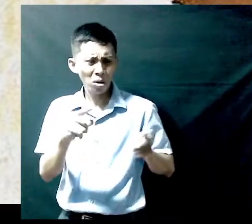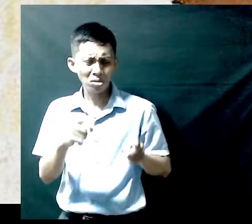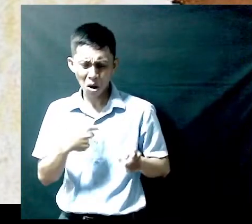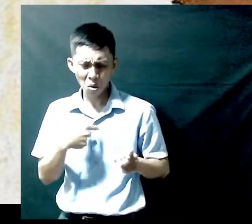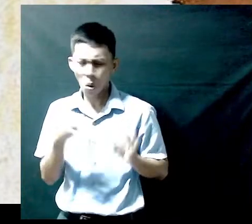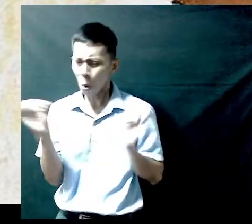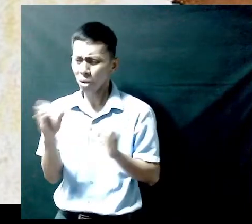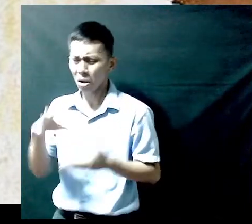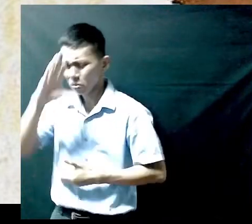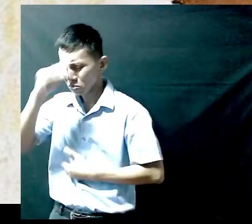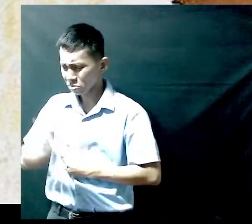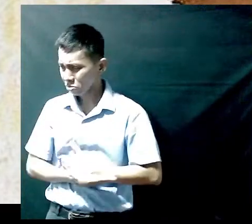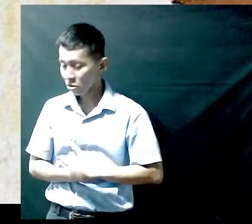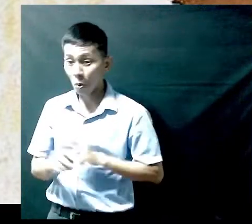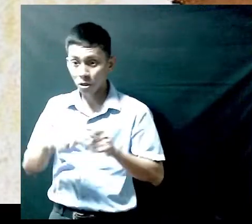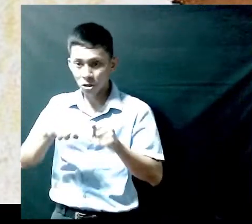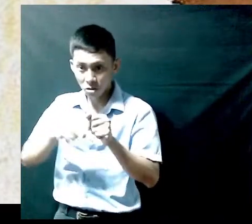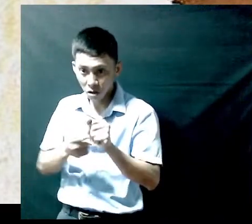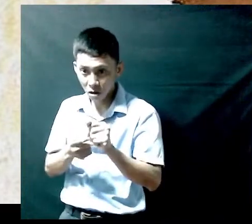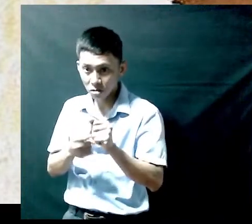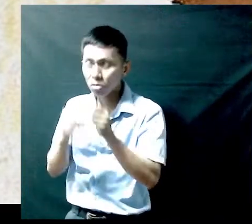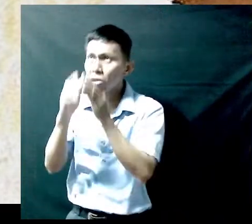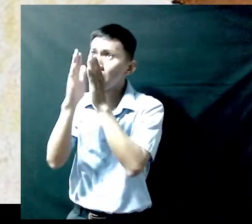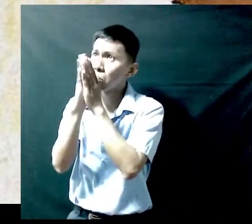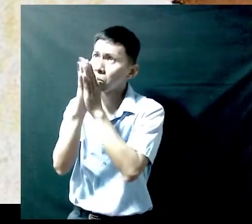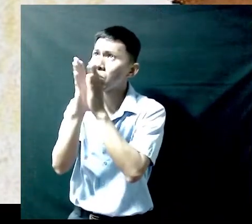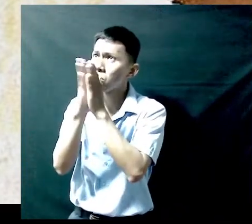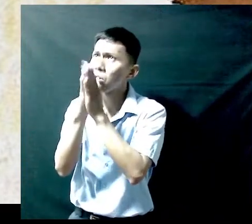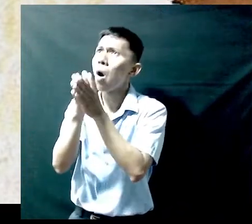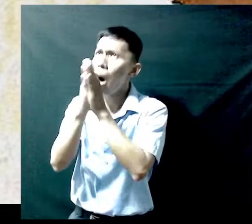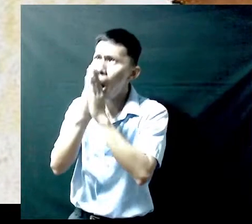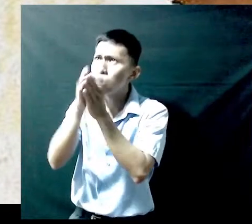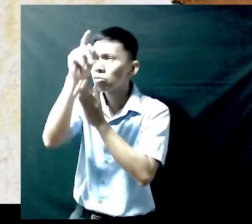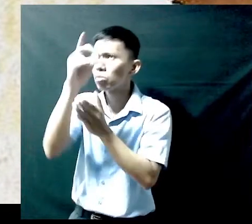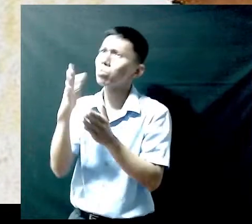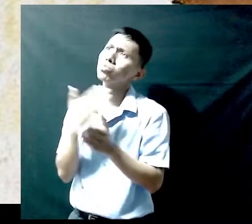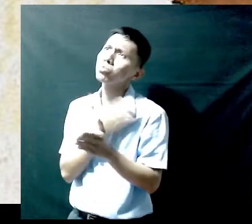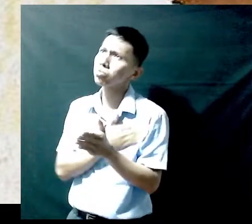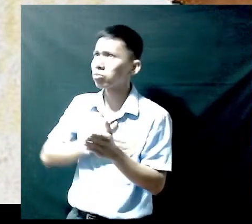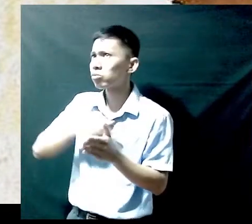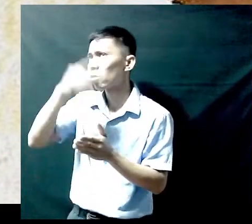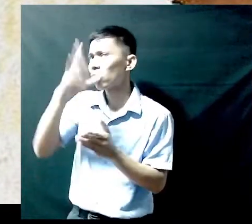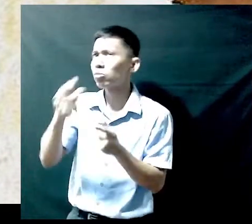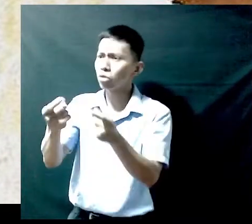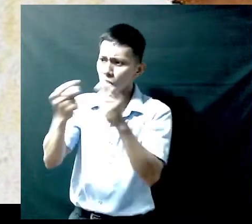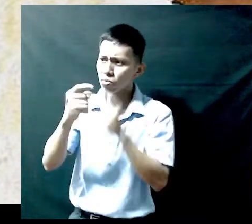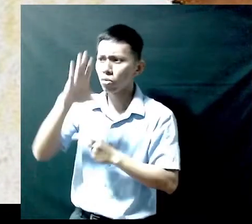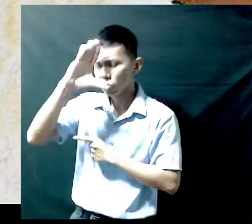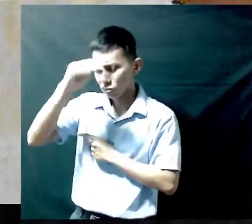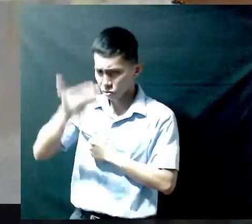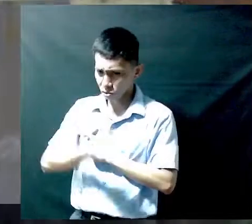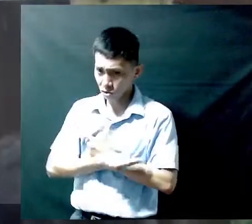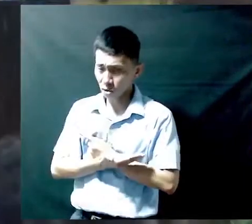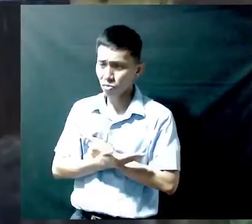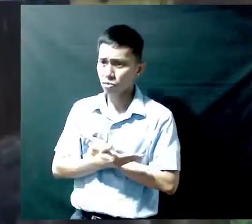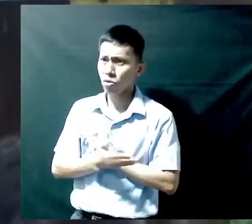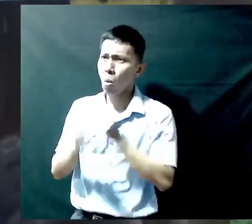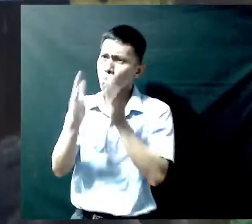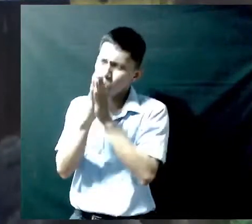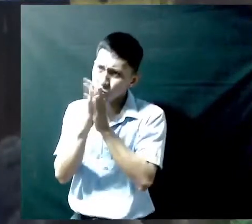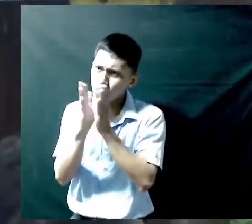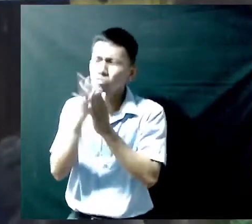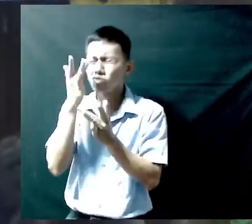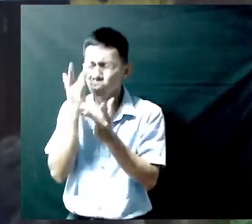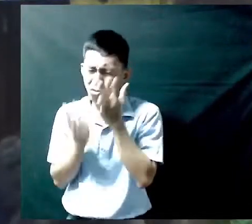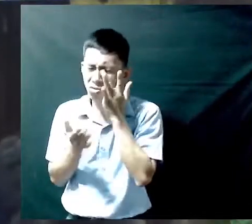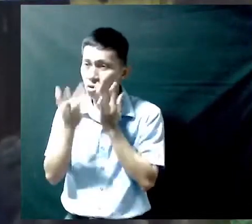Lord. And she started praying, Lord, bigyan mo po ako ng anak. And nung time na yon, kung makikita niyo ho, tinugon